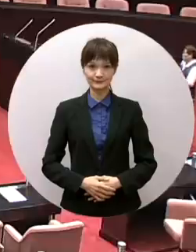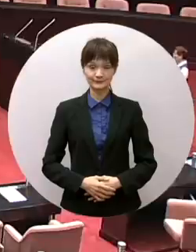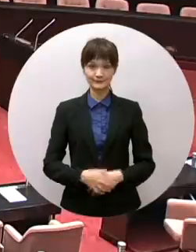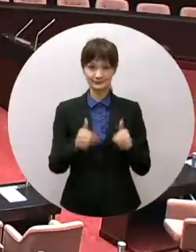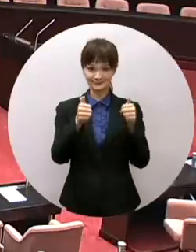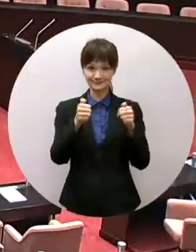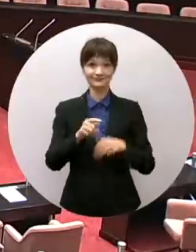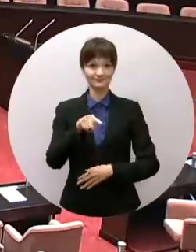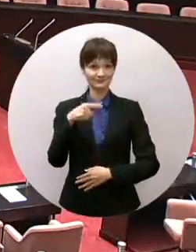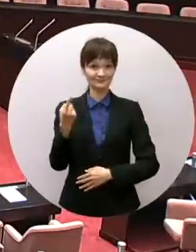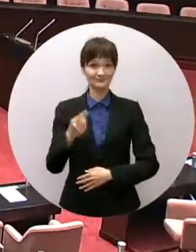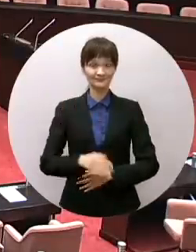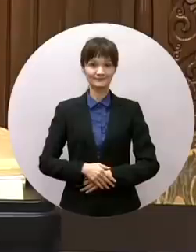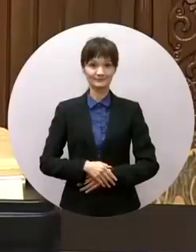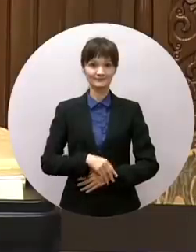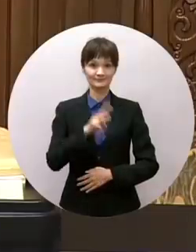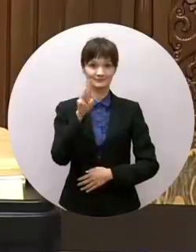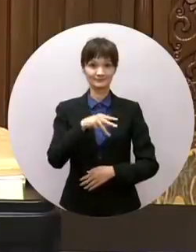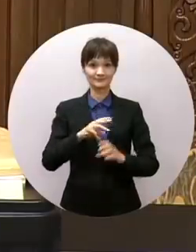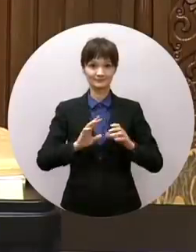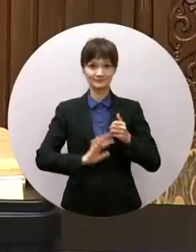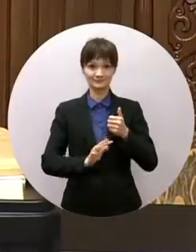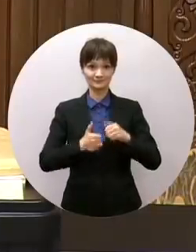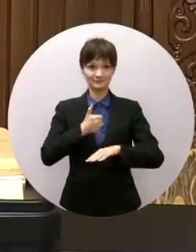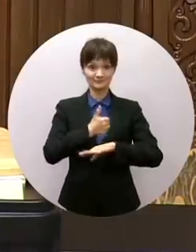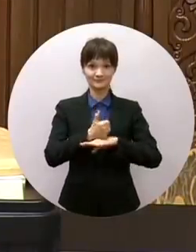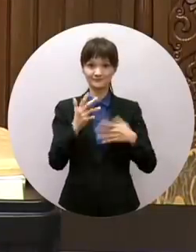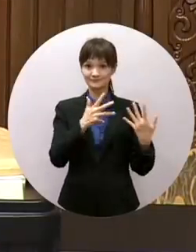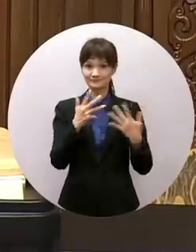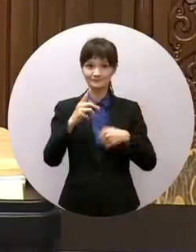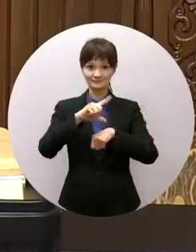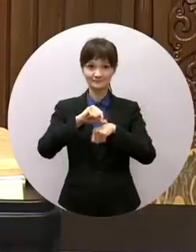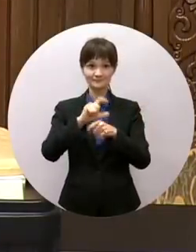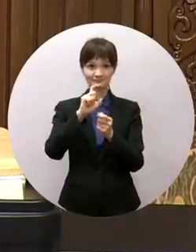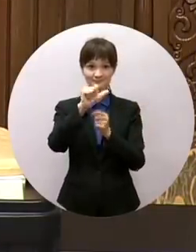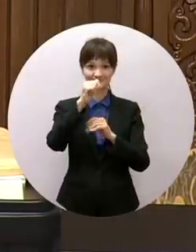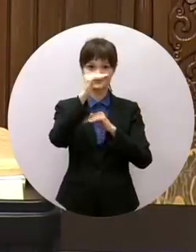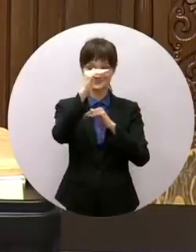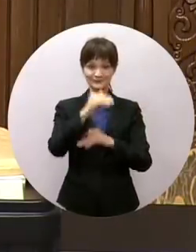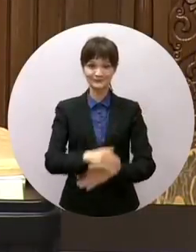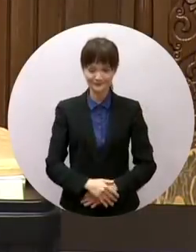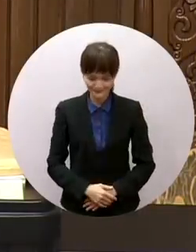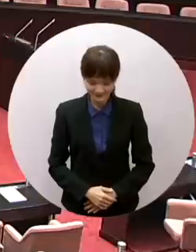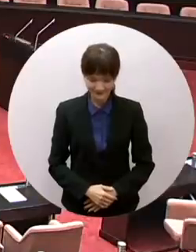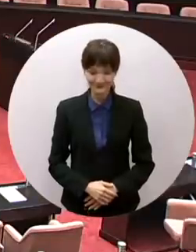谢谢。接着请廖国栋委员质询，询答时间为15分钟。